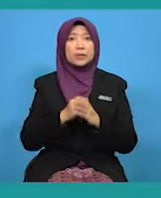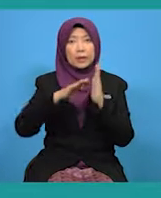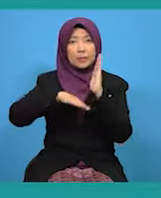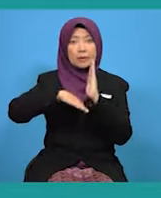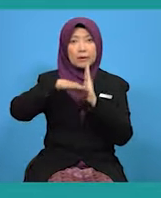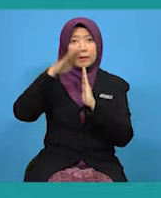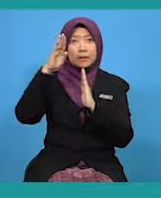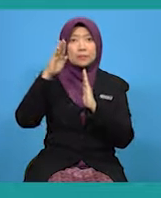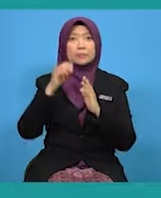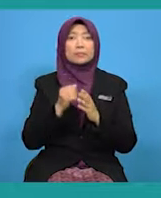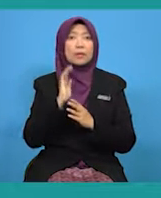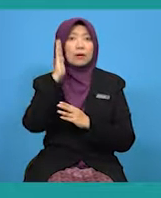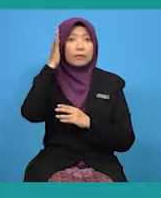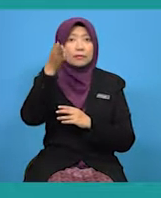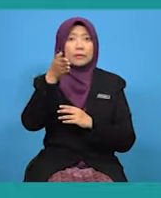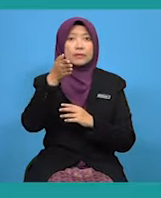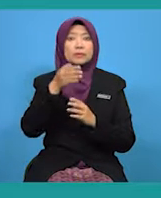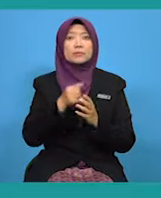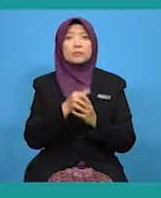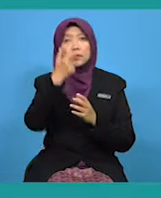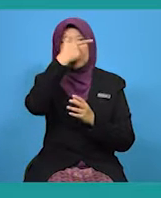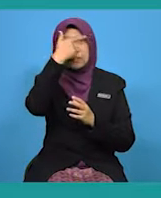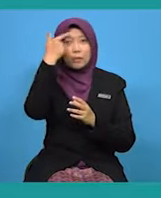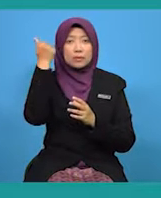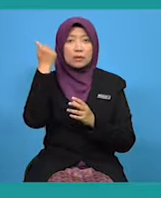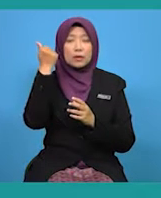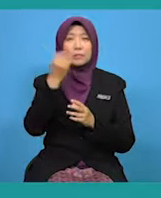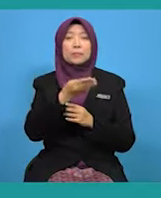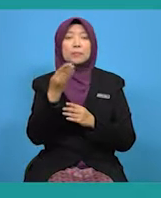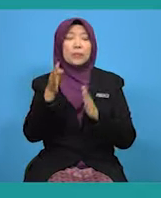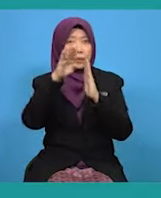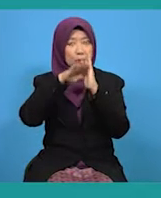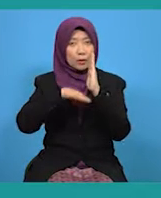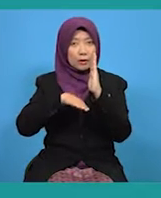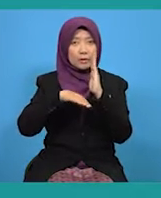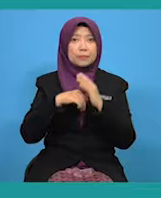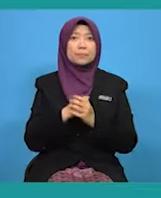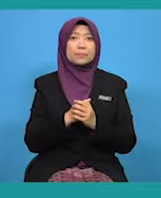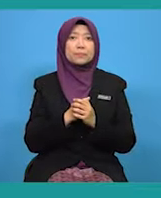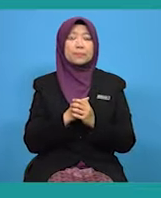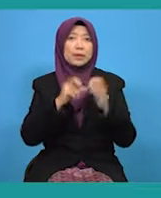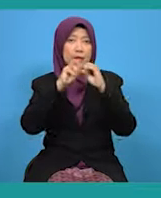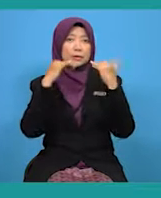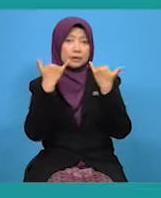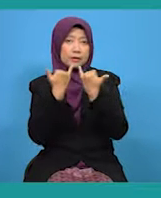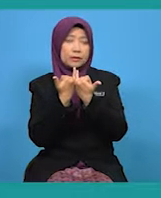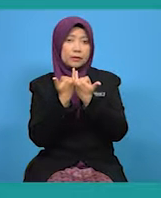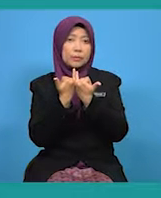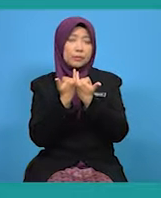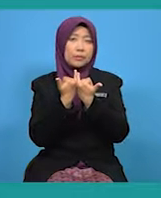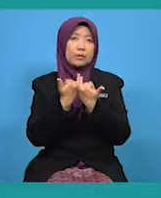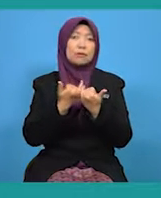lebihan suntikan ini akan menyebabkan inventing berkurangan maka Firma